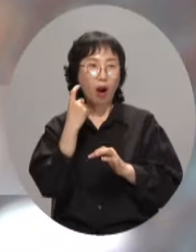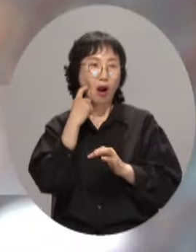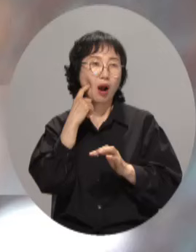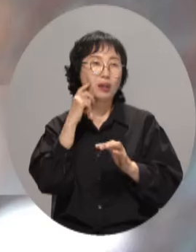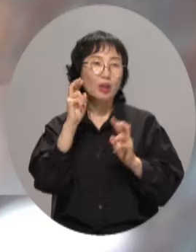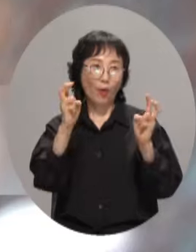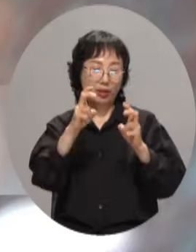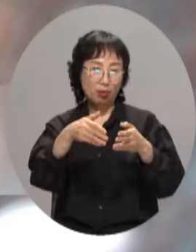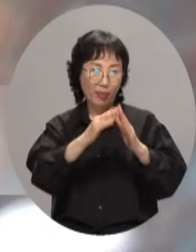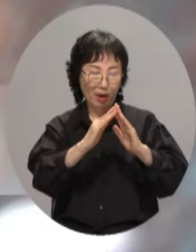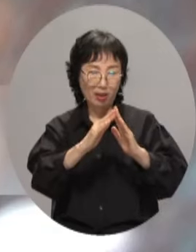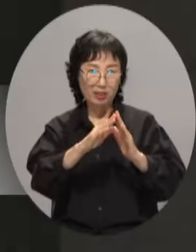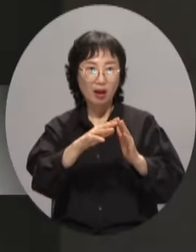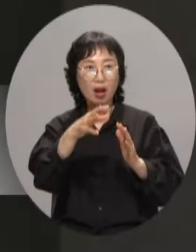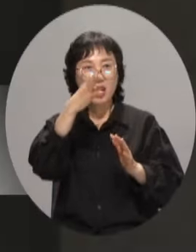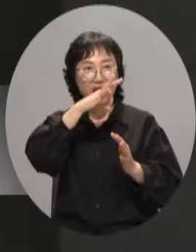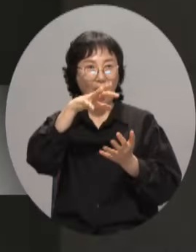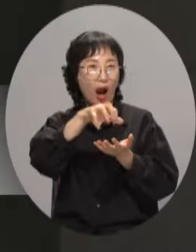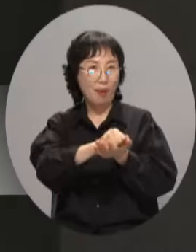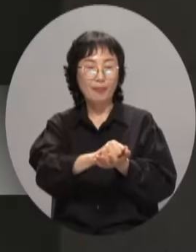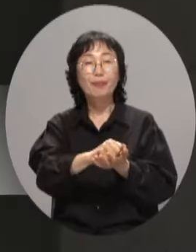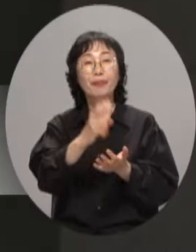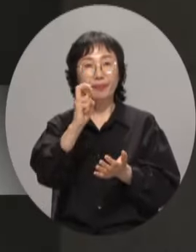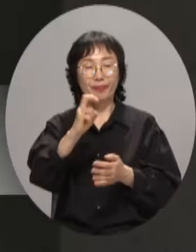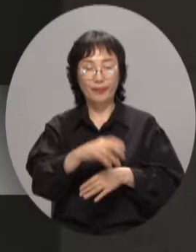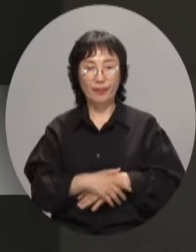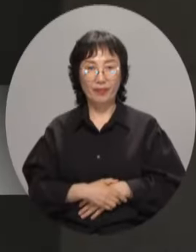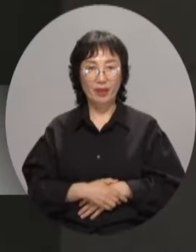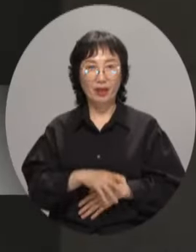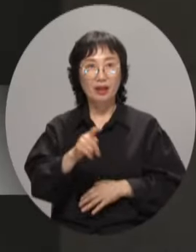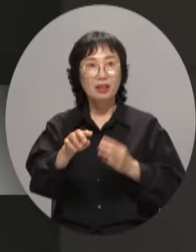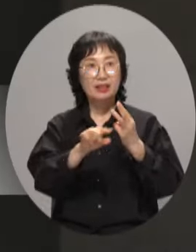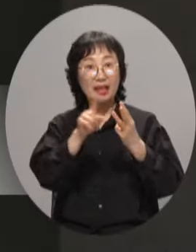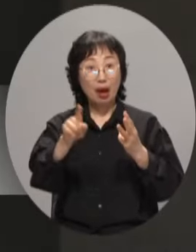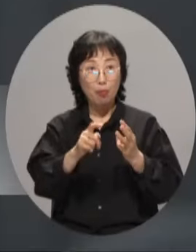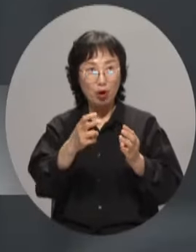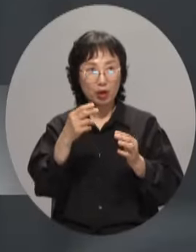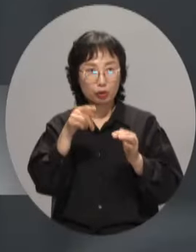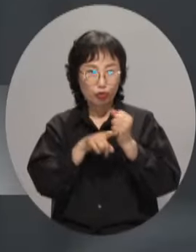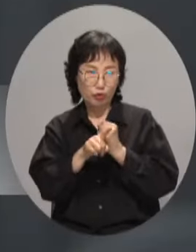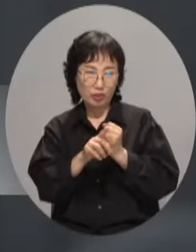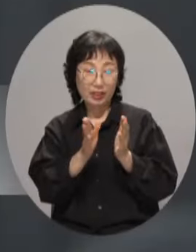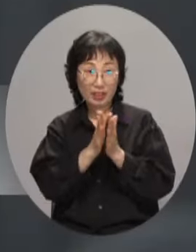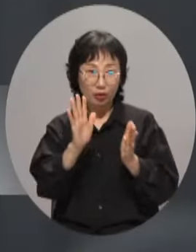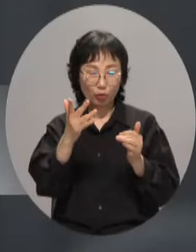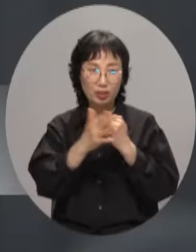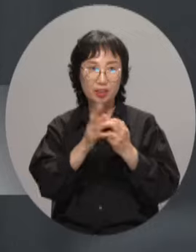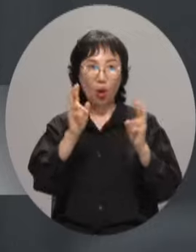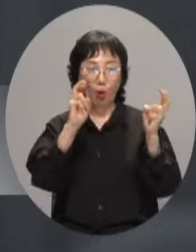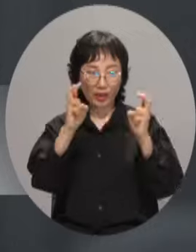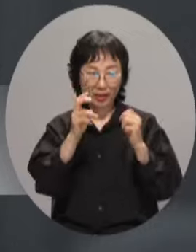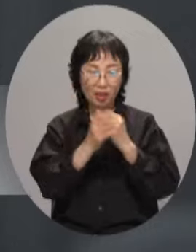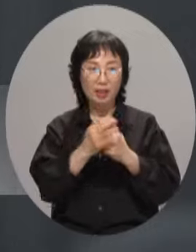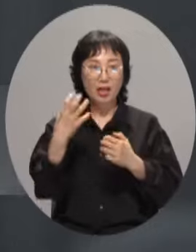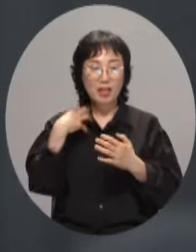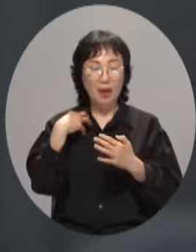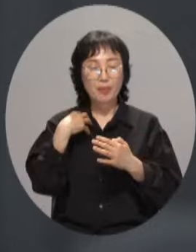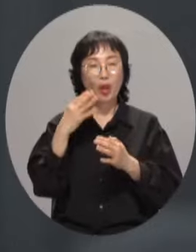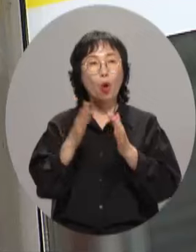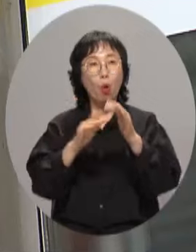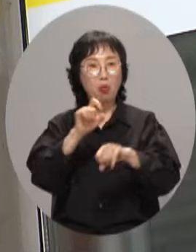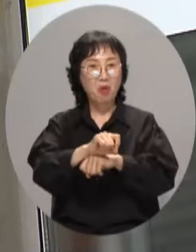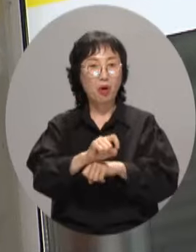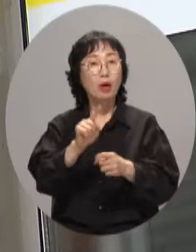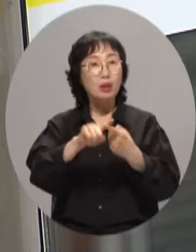것 아니냐는 의혹이 제기됐습니다. 지난 3월 취재가 시작되자 업체나 담당 공무원 모두 의혹을